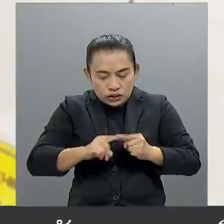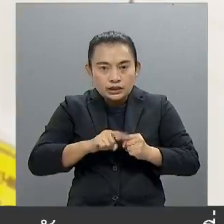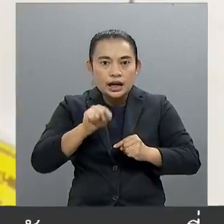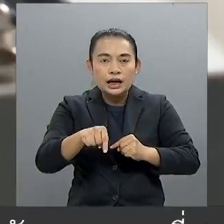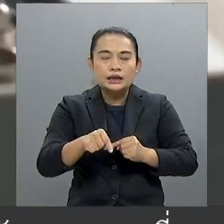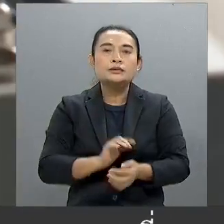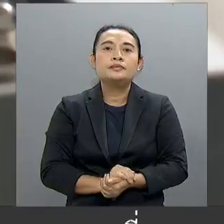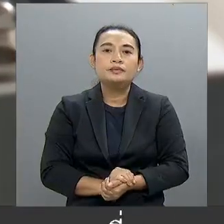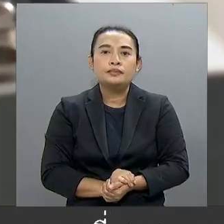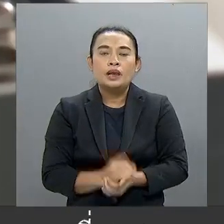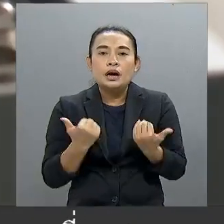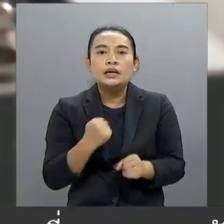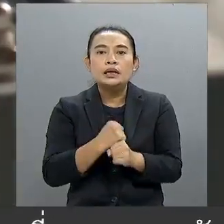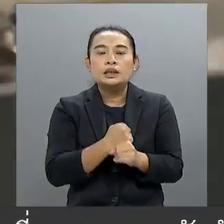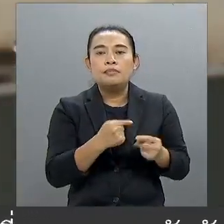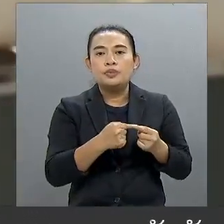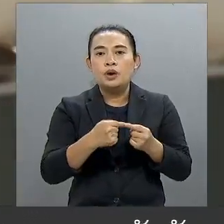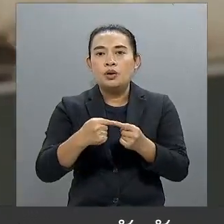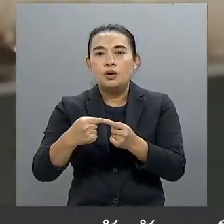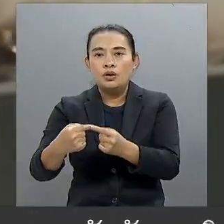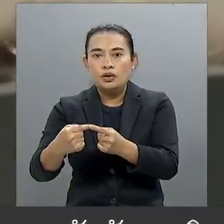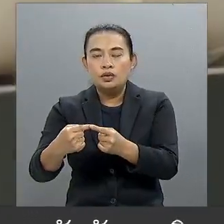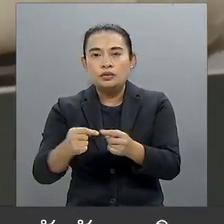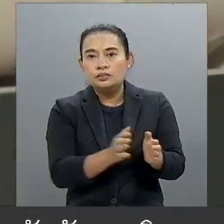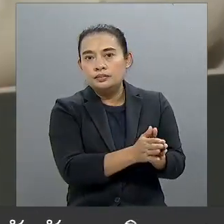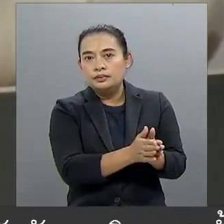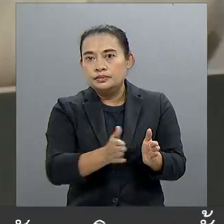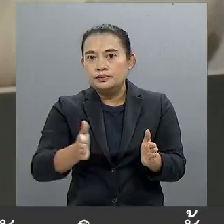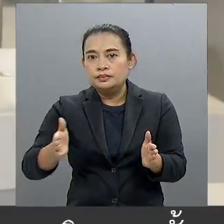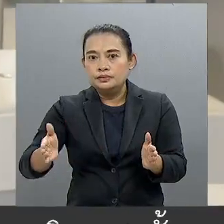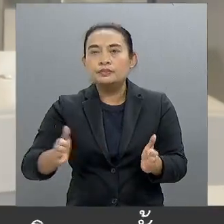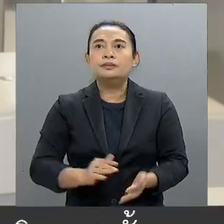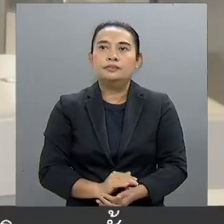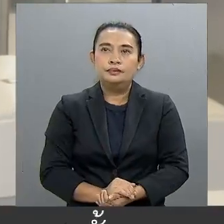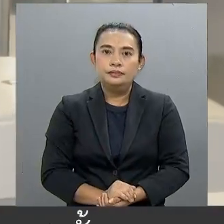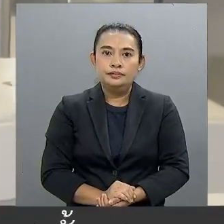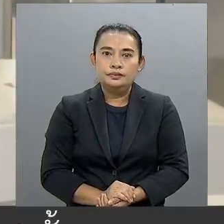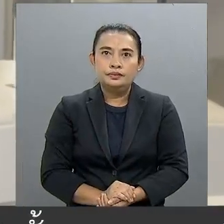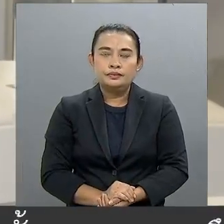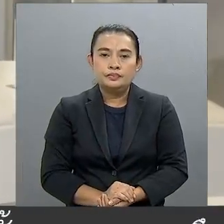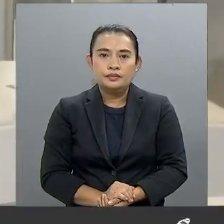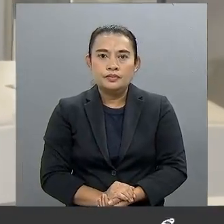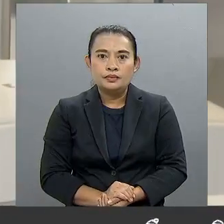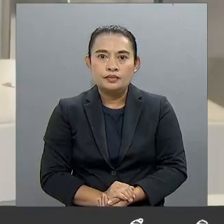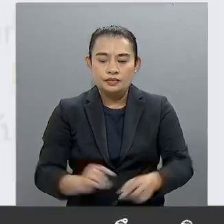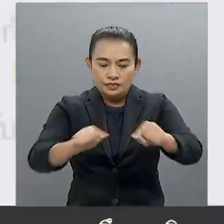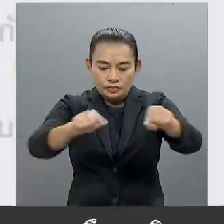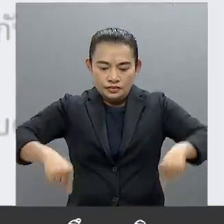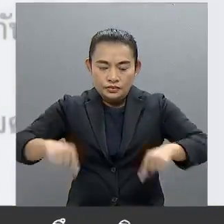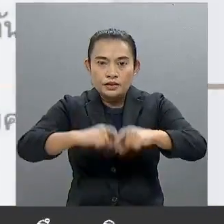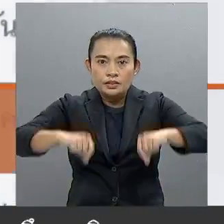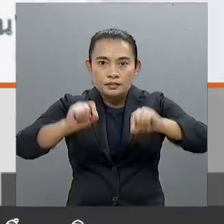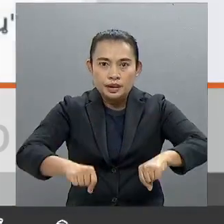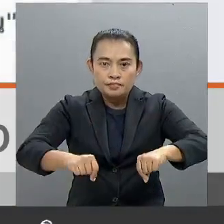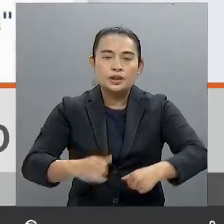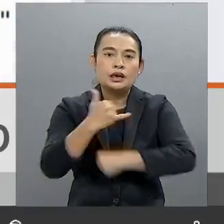ำเนินต่อไปในระยะยาวค่ะส่วนประเด็นในเรื่องของการทำสัญญาร่วมกับประเทศต่างๆเพื่อทำกิจ